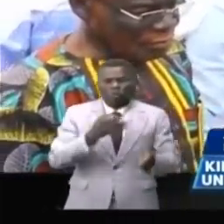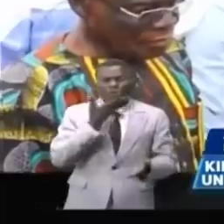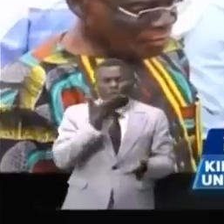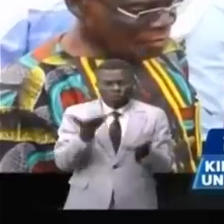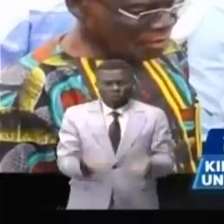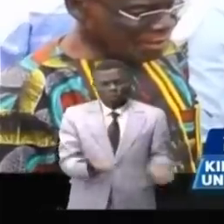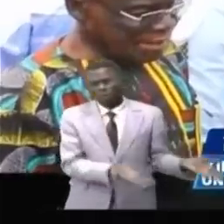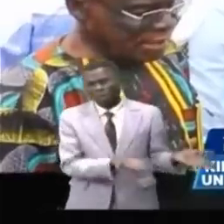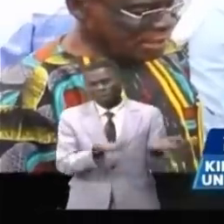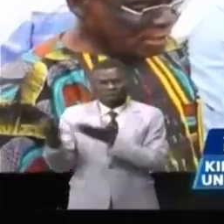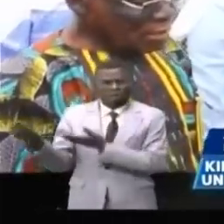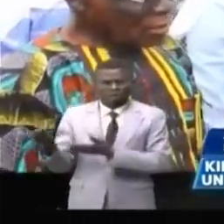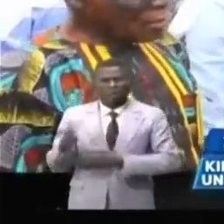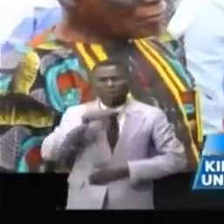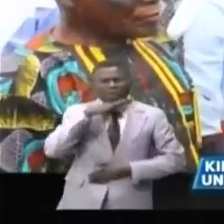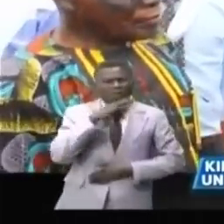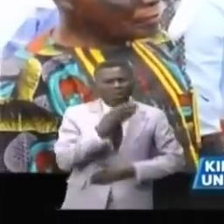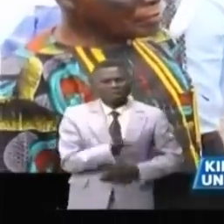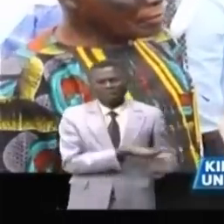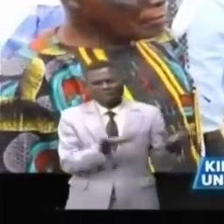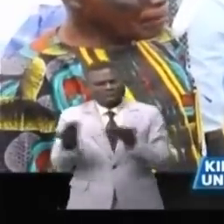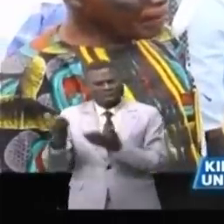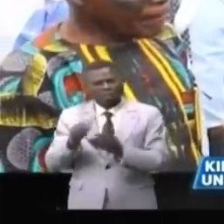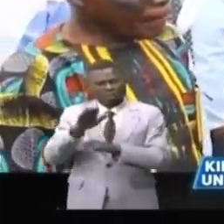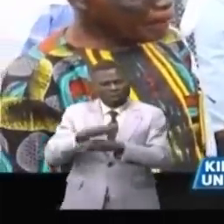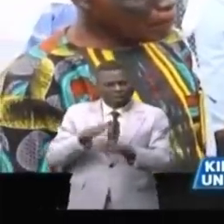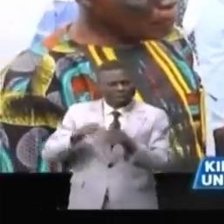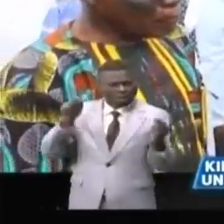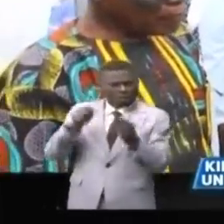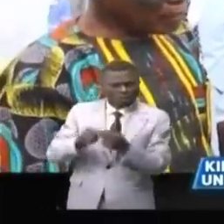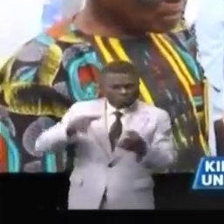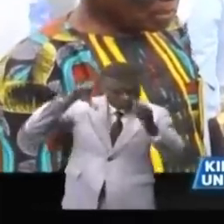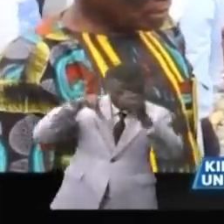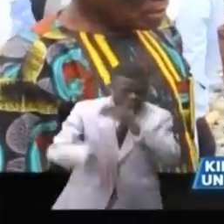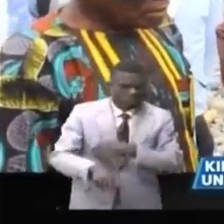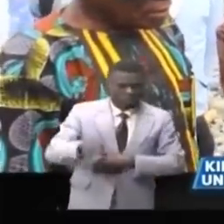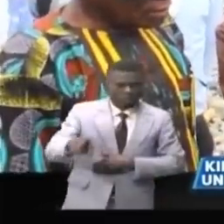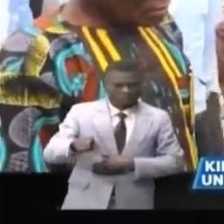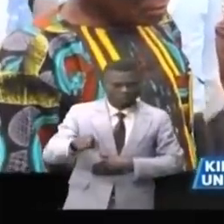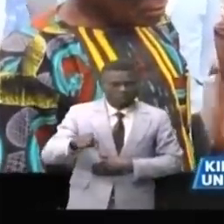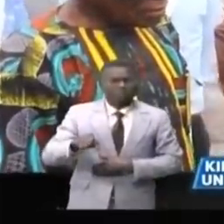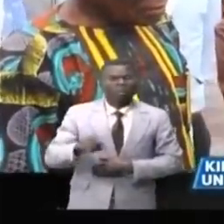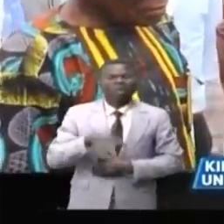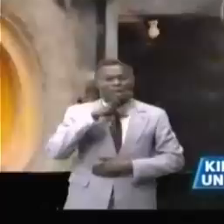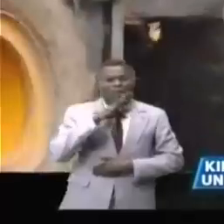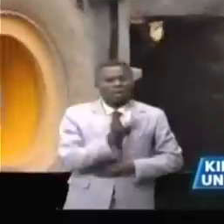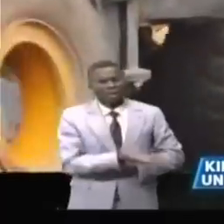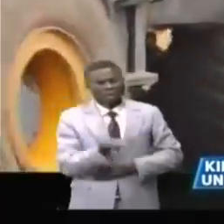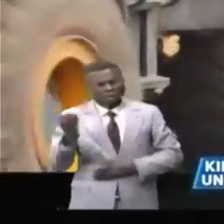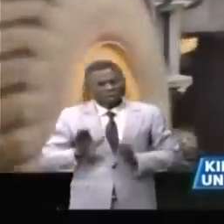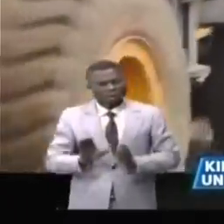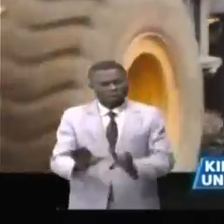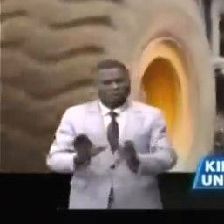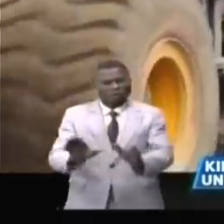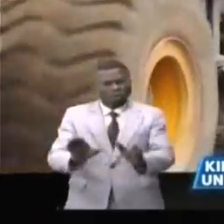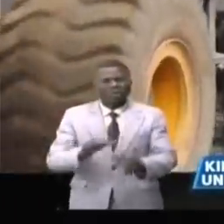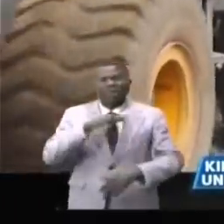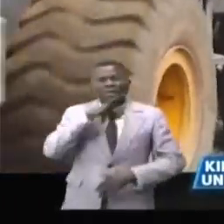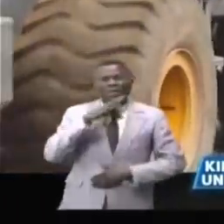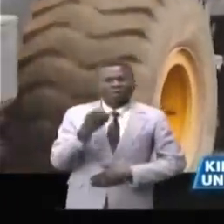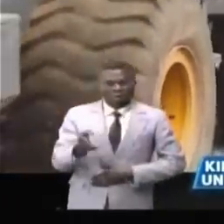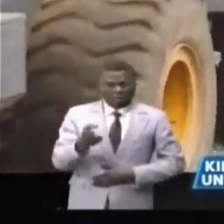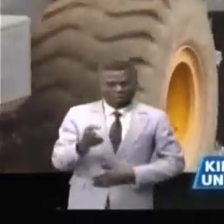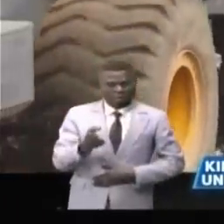ici et pousser ça petit à petit jusqu'au fond. Et vous allez constater que quand il va commencer à pousser tous les déchets, ça